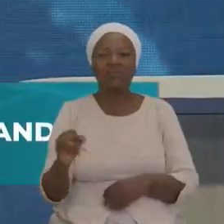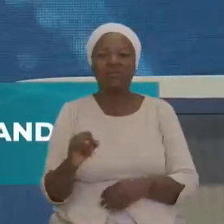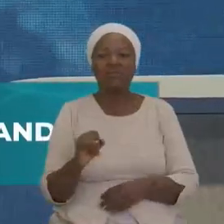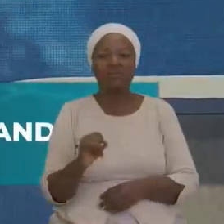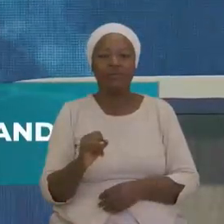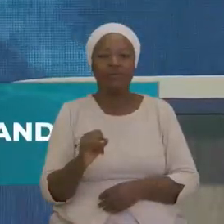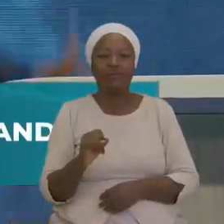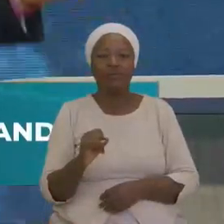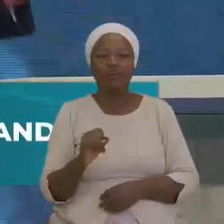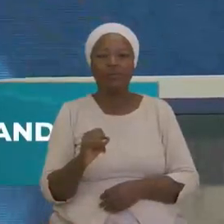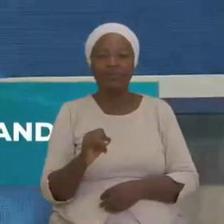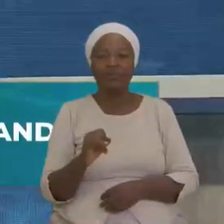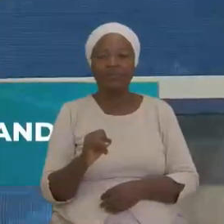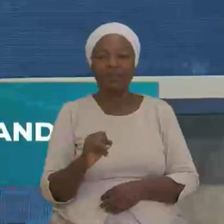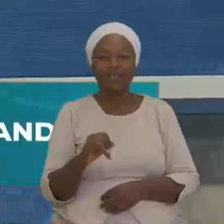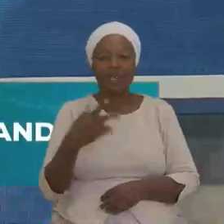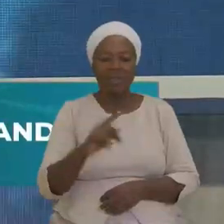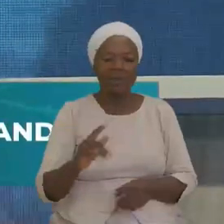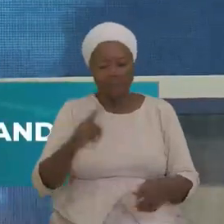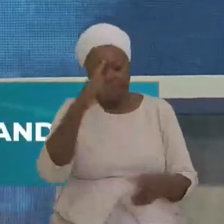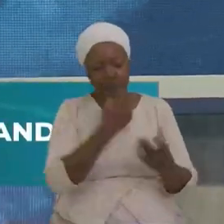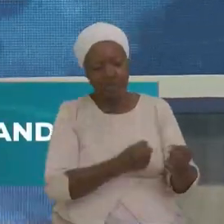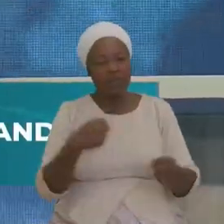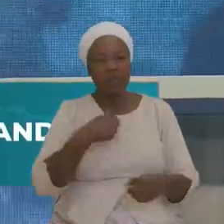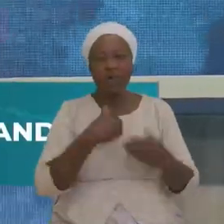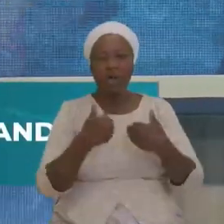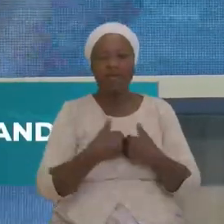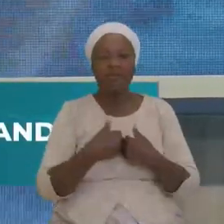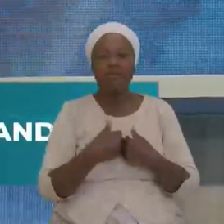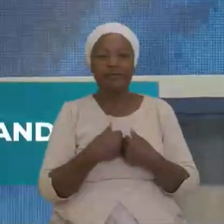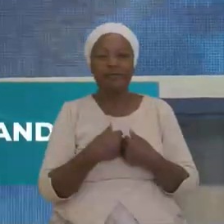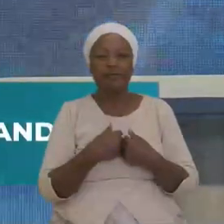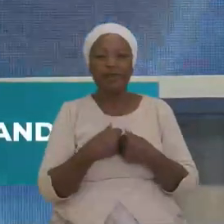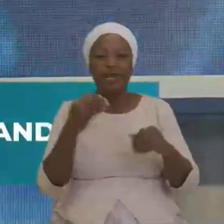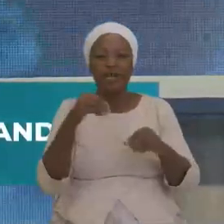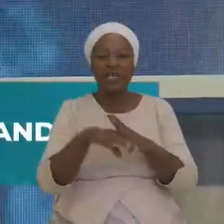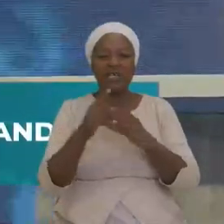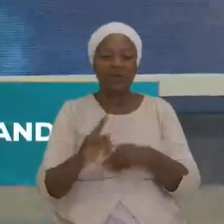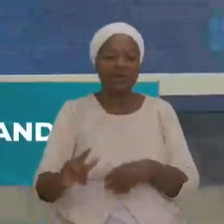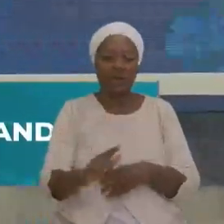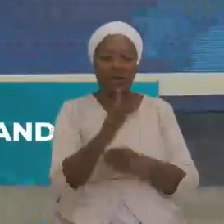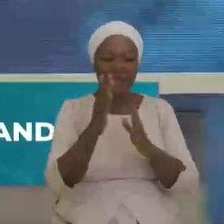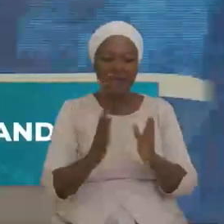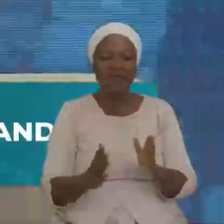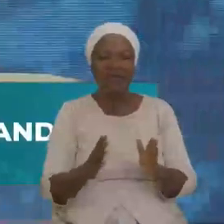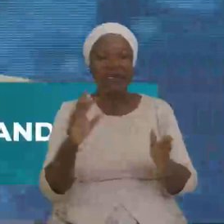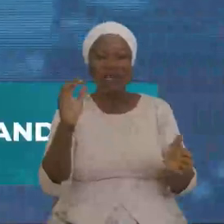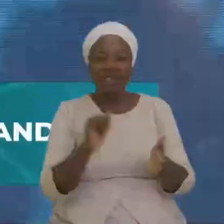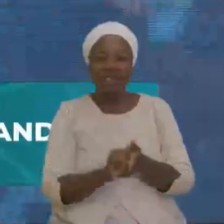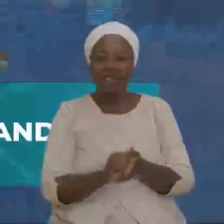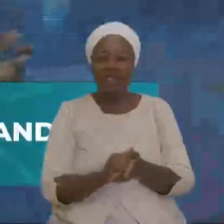et à la guérison. La foi que nous avons au pilote,